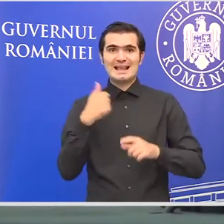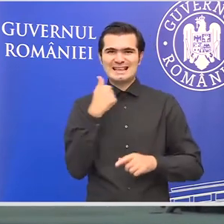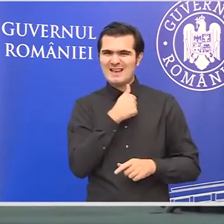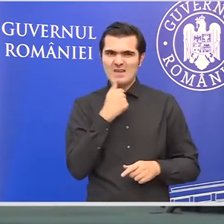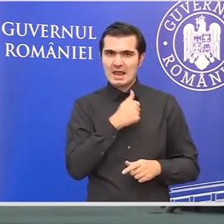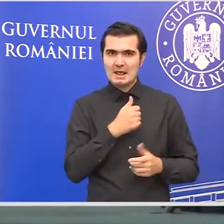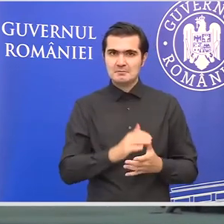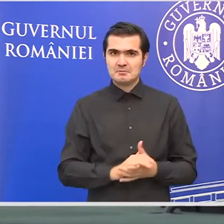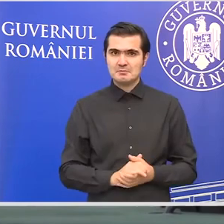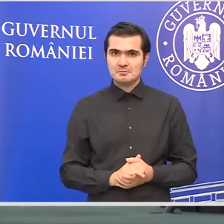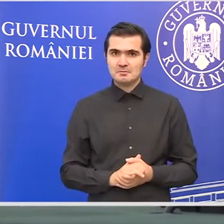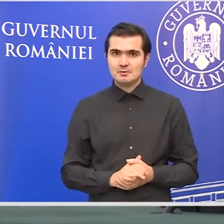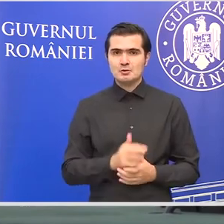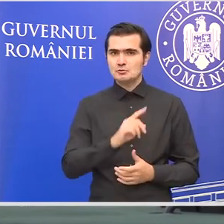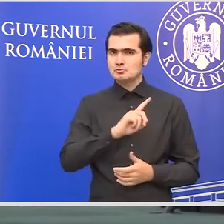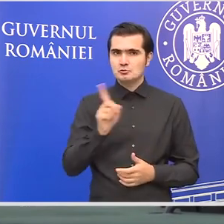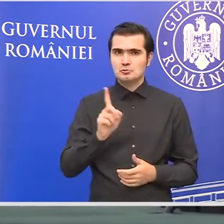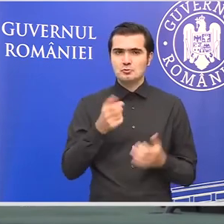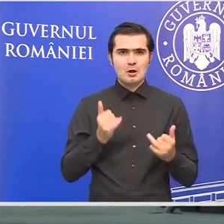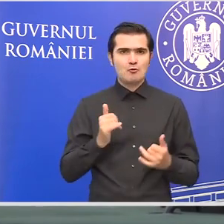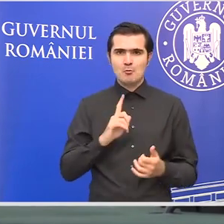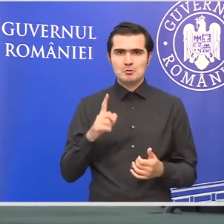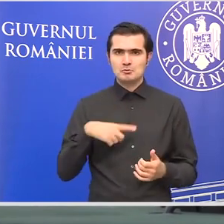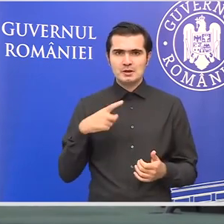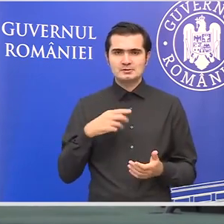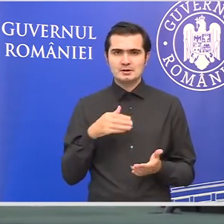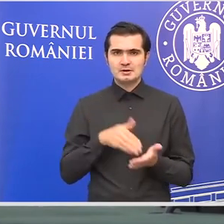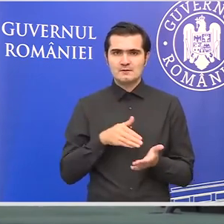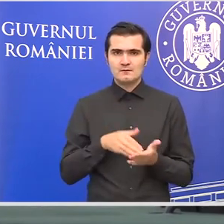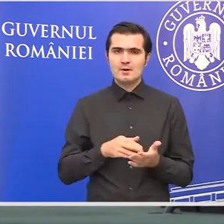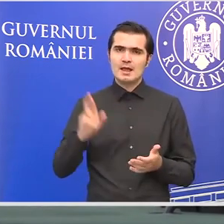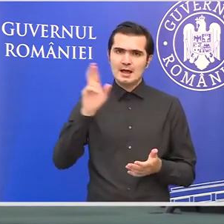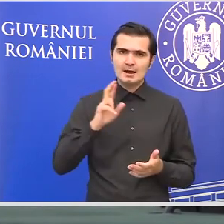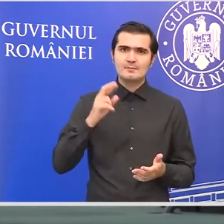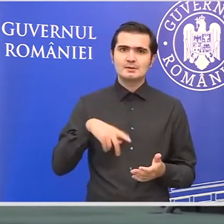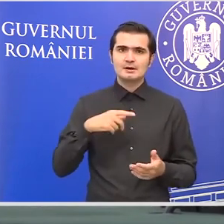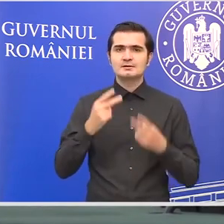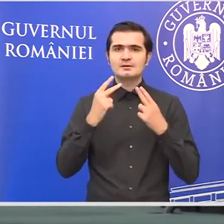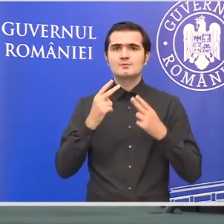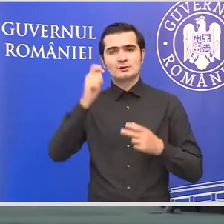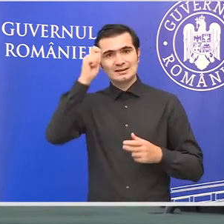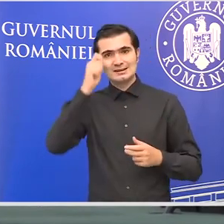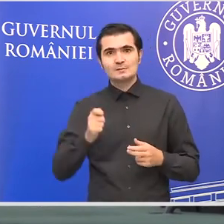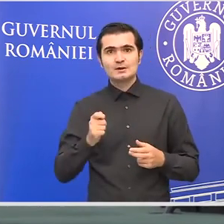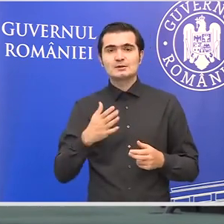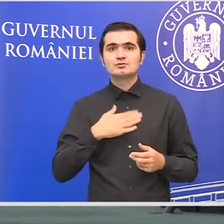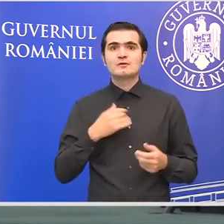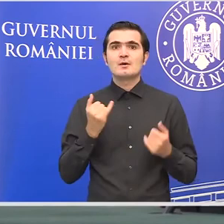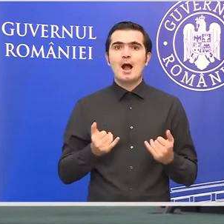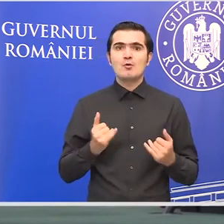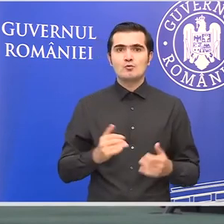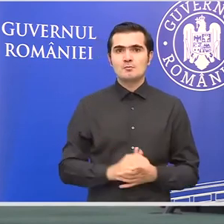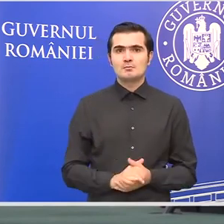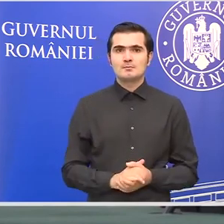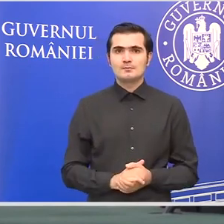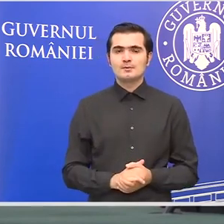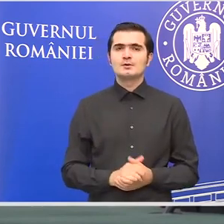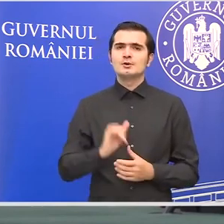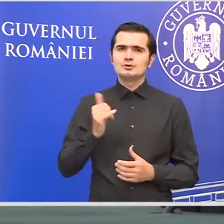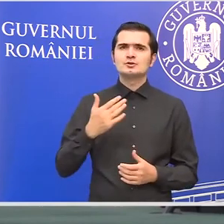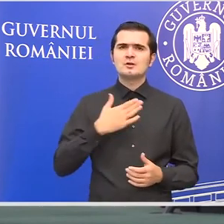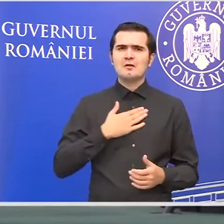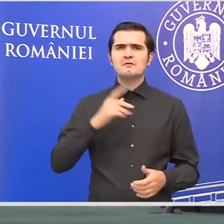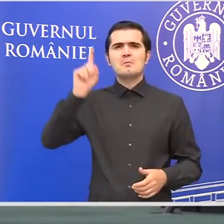Nu, în momentul acesta nu e cazul și, repet și subliniez, este important să respectăm ce avem acum și să avem încredere